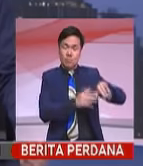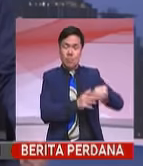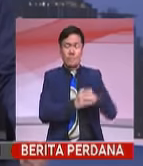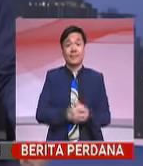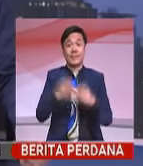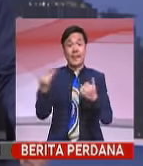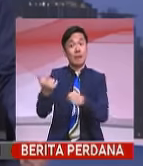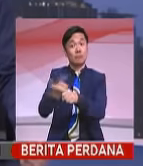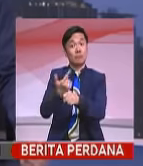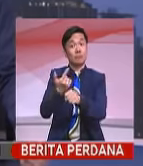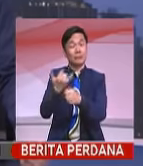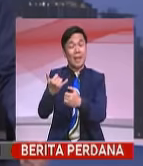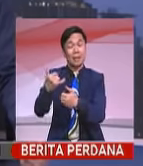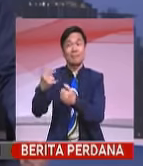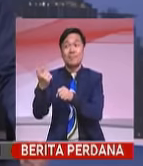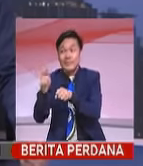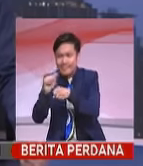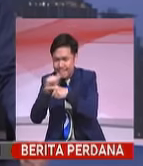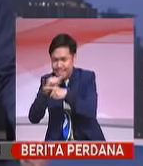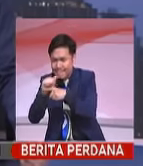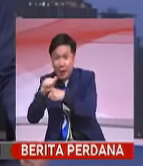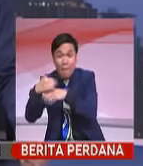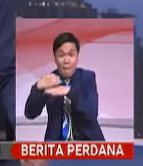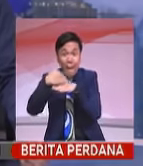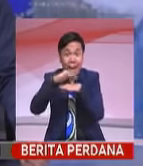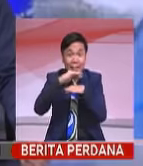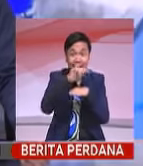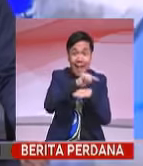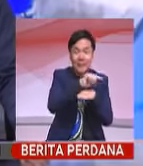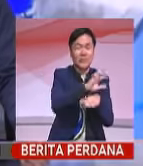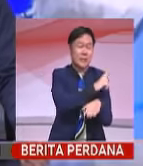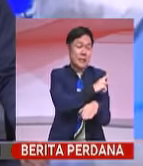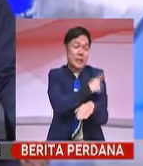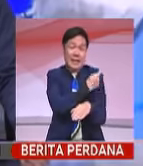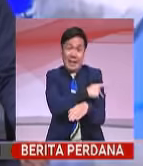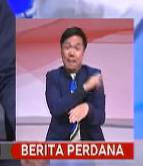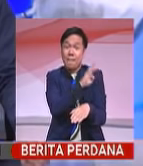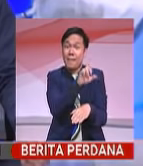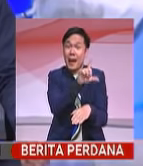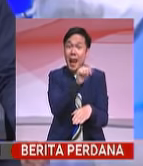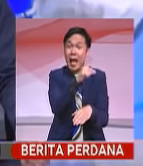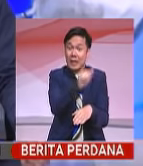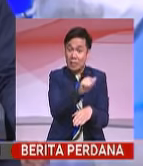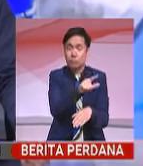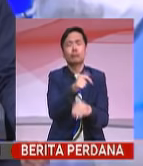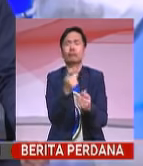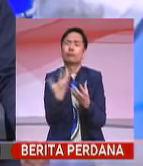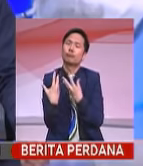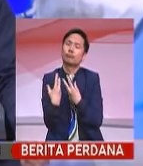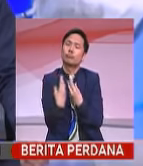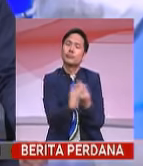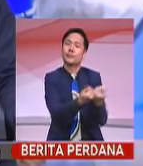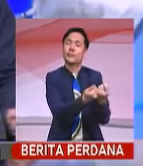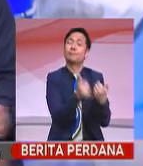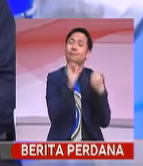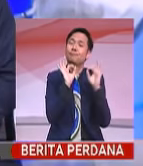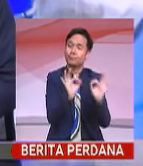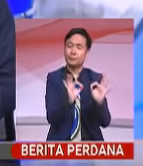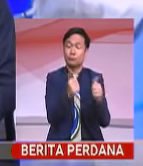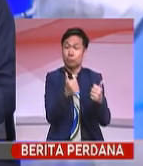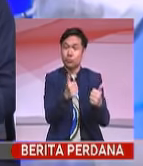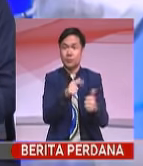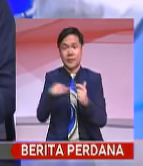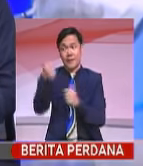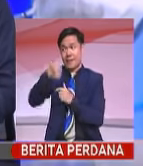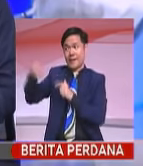Saudara, latihan penghantaran vaksin Pfizer BioNTech ke Klinik Kesihatan Belaga pagi tadi berjalan lancar. Timbalan Menteri Kesihatan